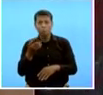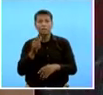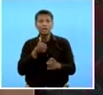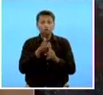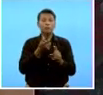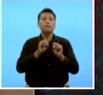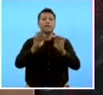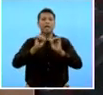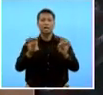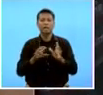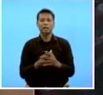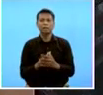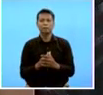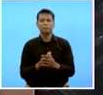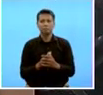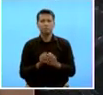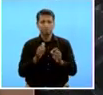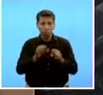tayang anak-anak.